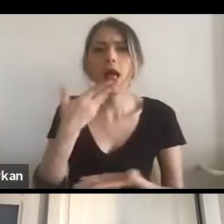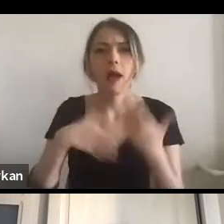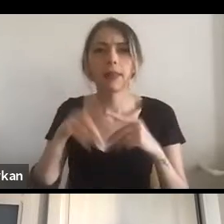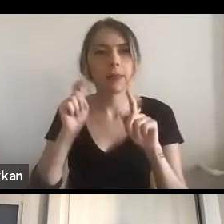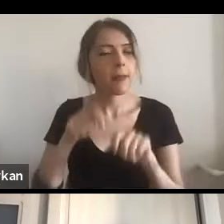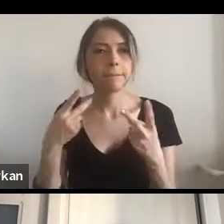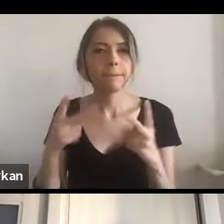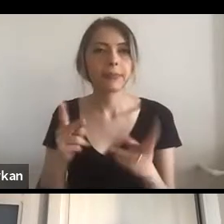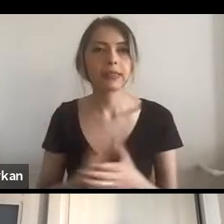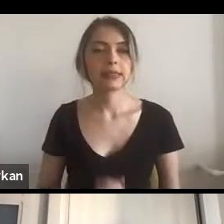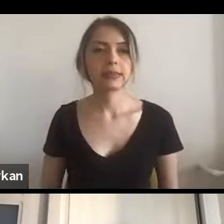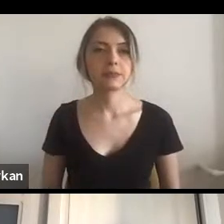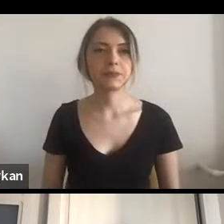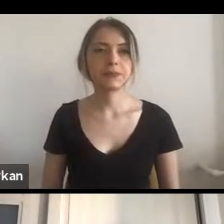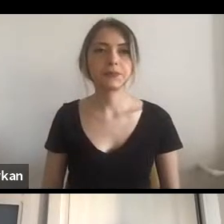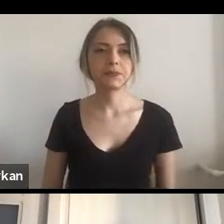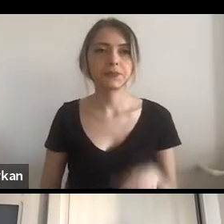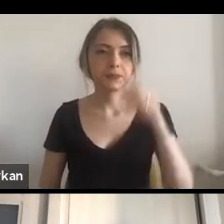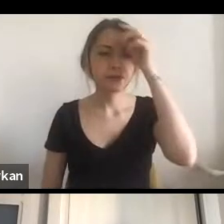uygulama ağından.